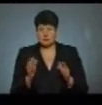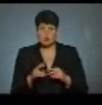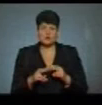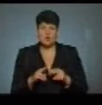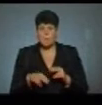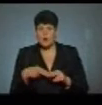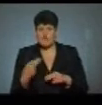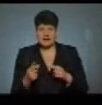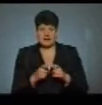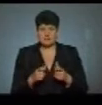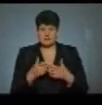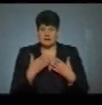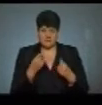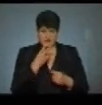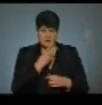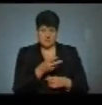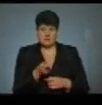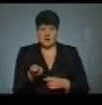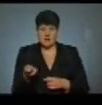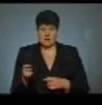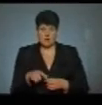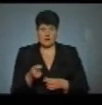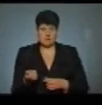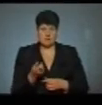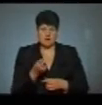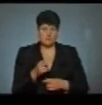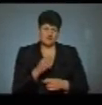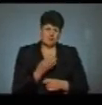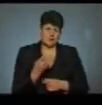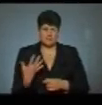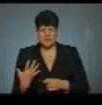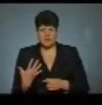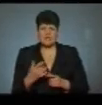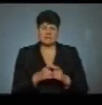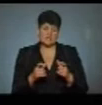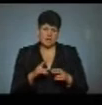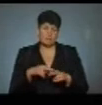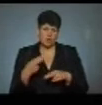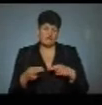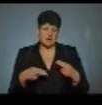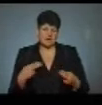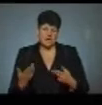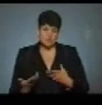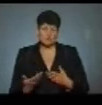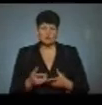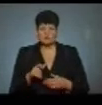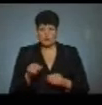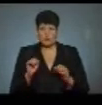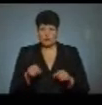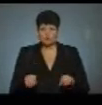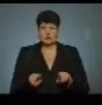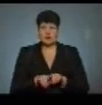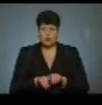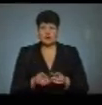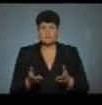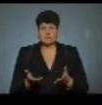квитків немає. Ви бачите, що під касами людей обмаль, чоловік по 4, по 5, квитки повертаються. Люди можуть також